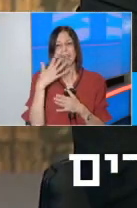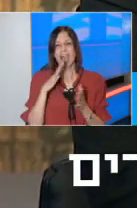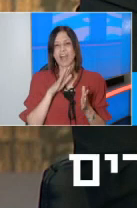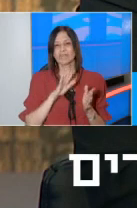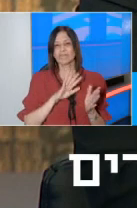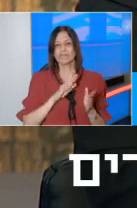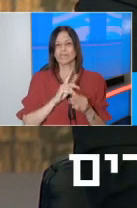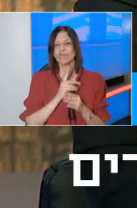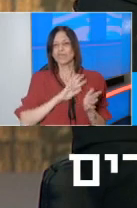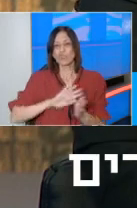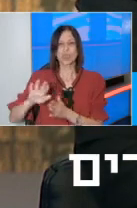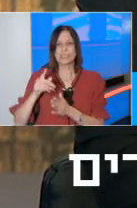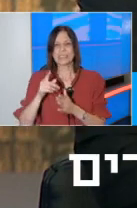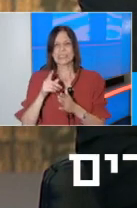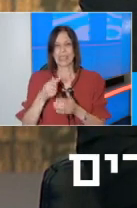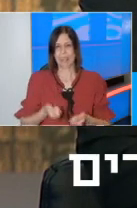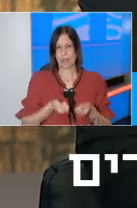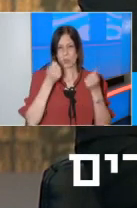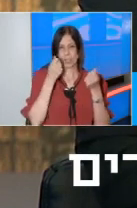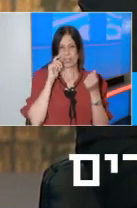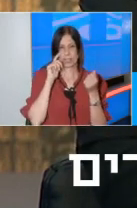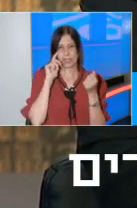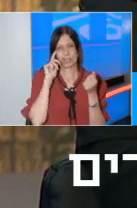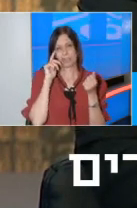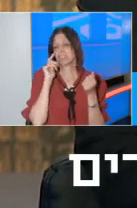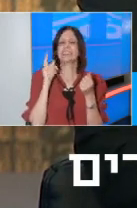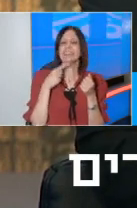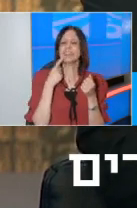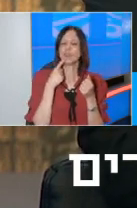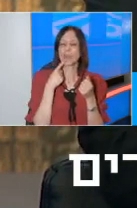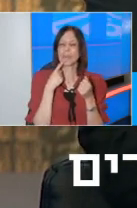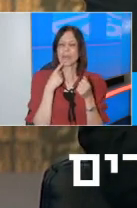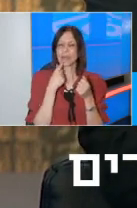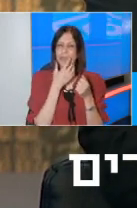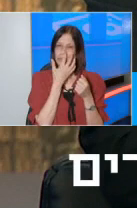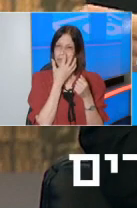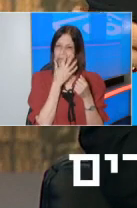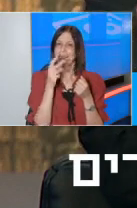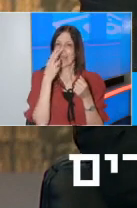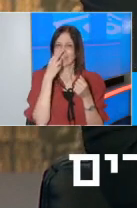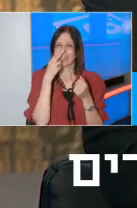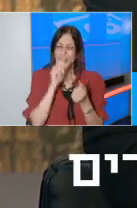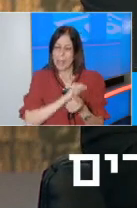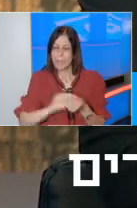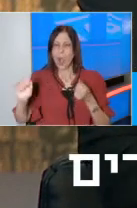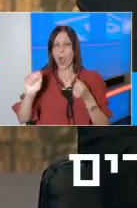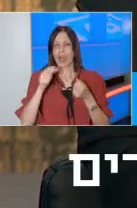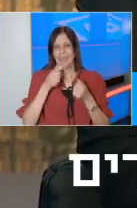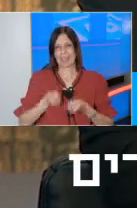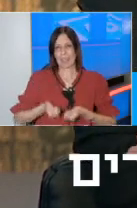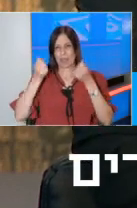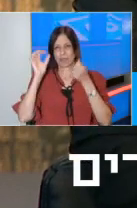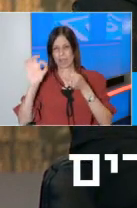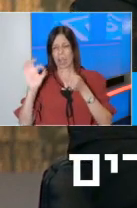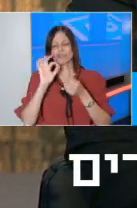מאוד, נכון מאוד, כן, זה הוכר כג'נוסייד תרבותי. זאת אומרת, אפשר להסביר, ג'נוסייד תרבותי זה בעצם לנסות למחוק לחלוטין תרבות אחת